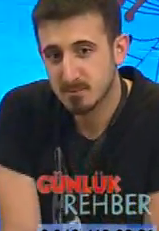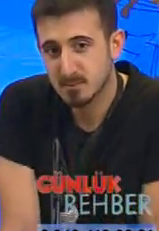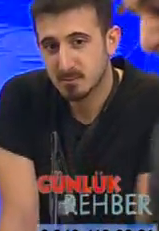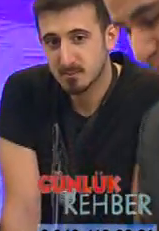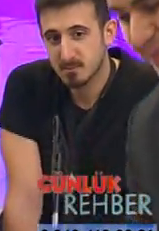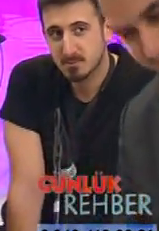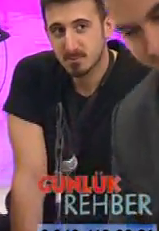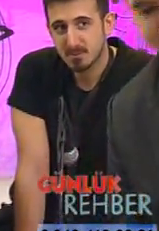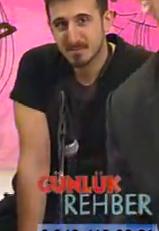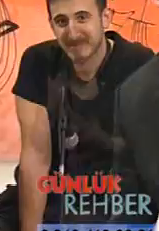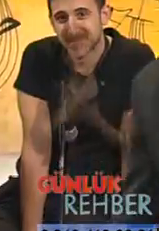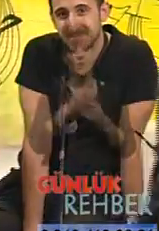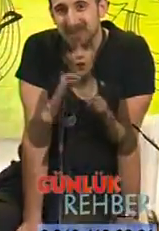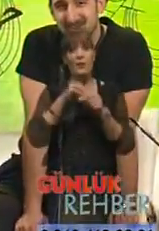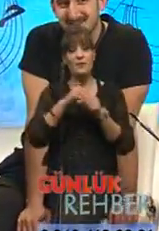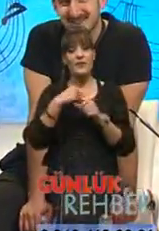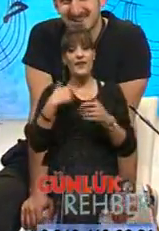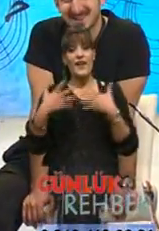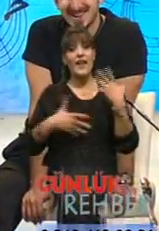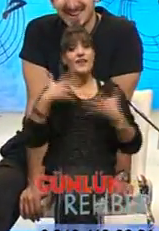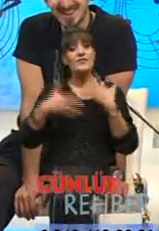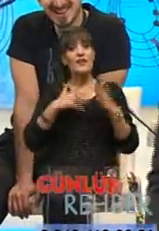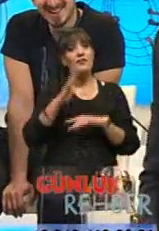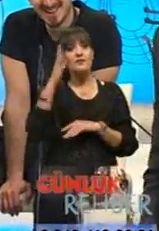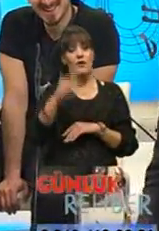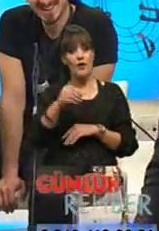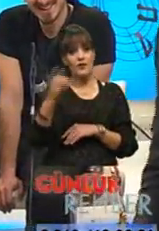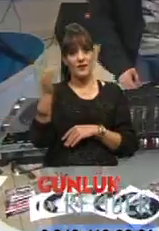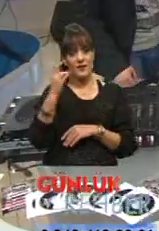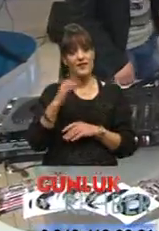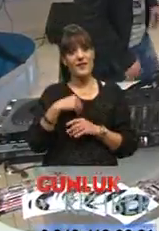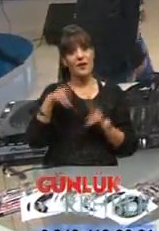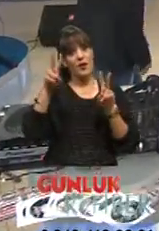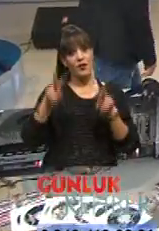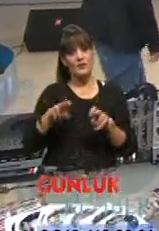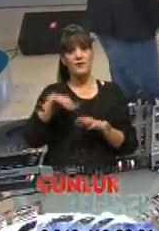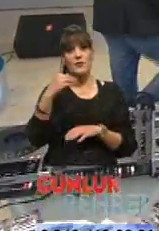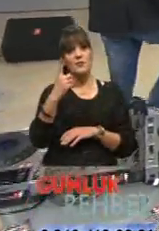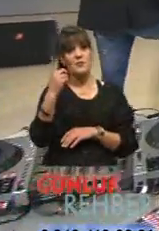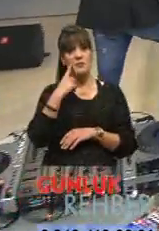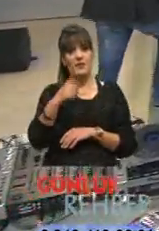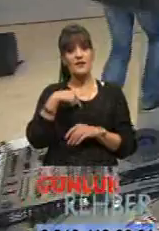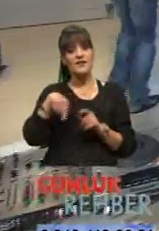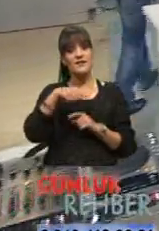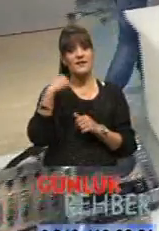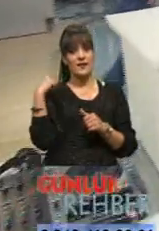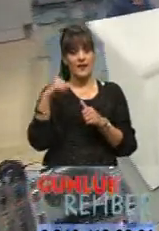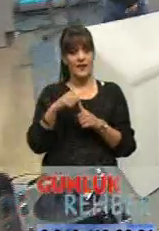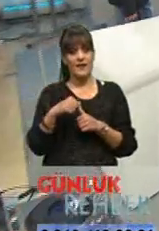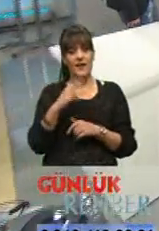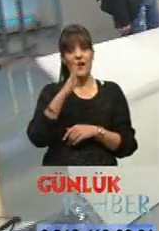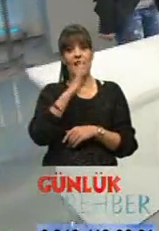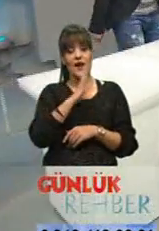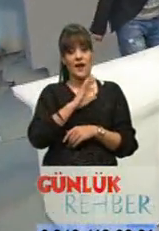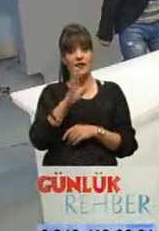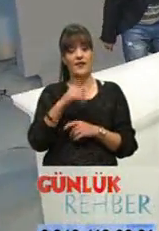Çok güzeldi ya, programın şeyini yükseltti, adrenalini yükseltti. Geçelim mi yerimize? Tabii. Sonra bir bakarız üstünden tekrar.